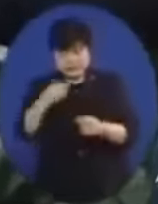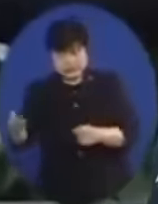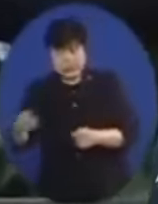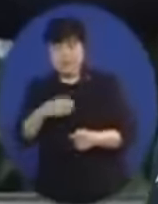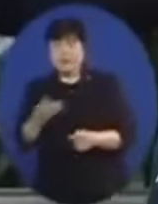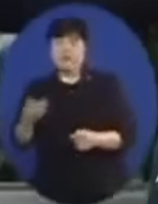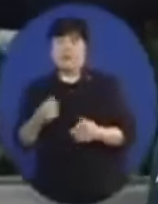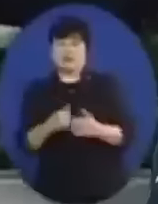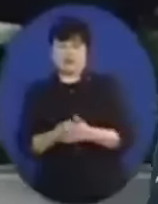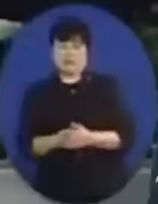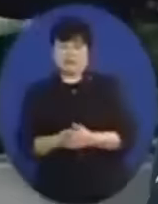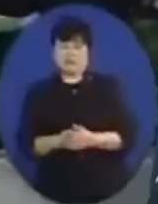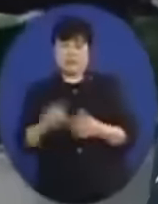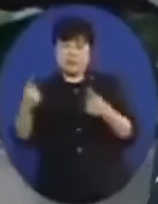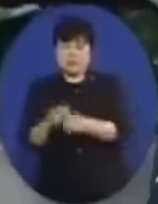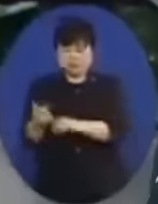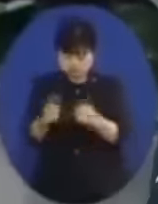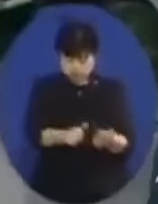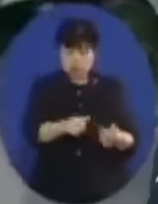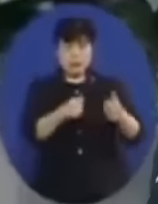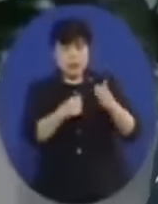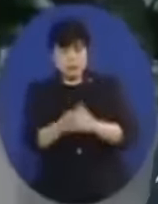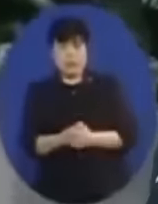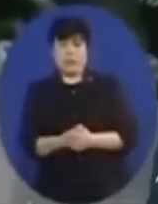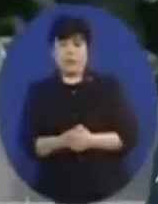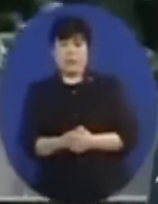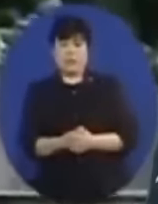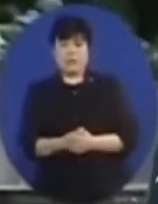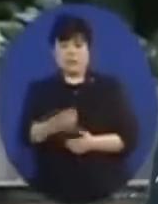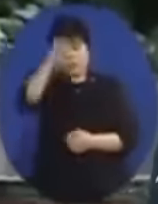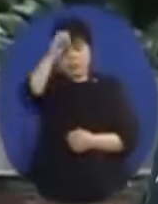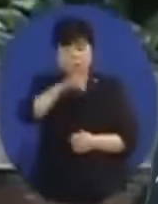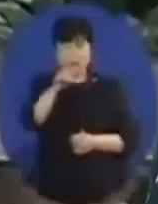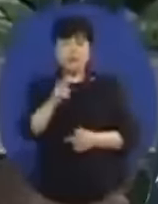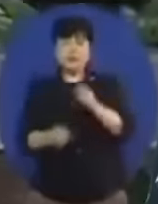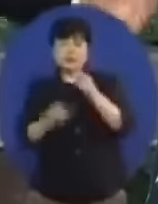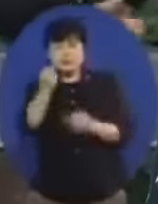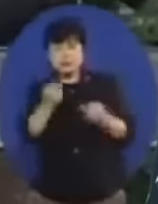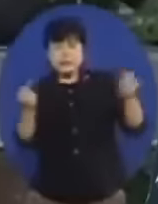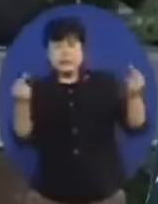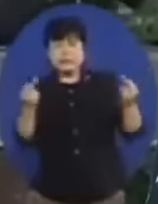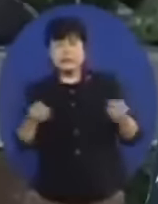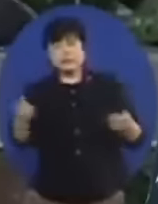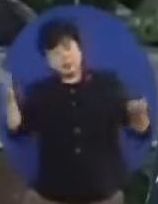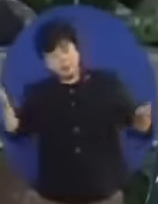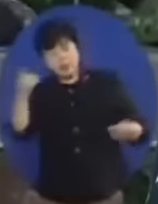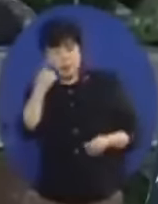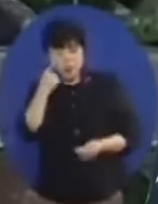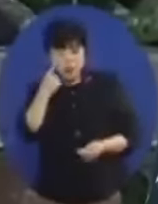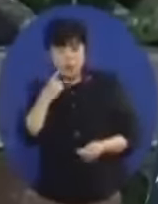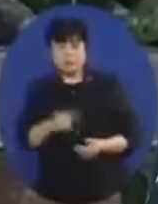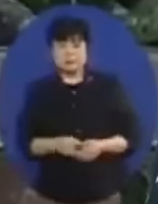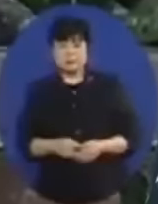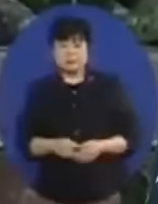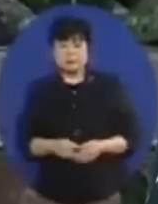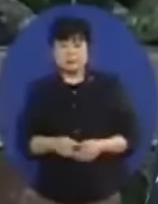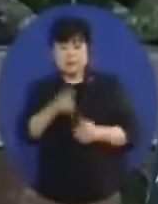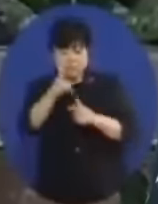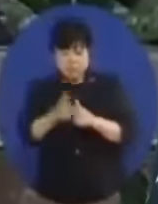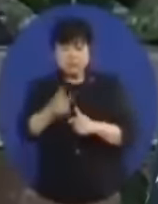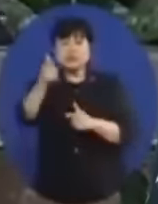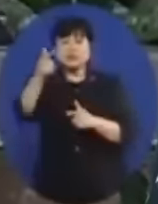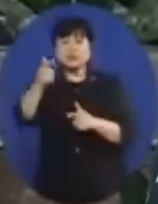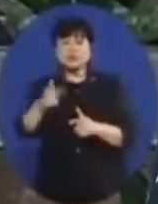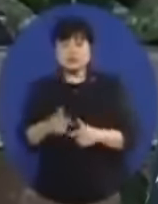피 흘리고 죽으셨습니다. 여러분 갈무리산에 매달린 십자가를 볼 때 언제나 그 달린